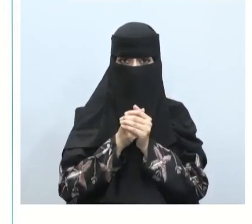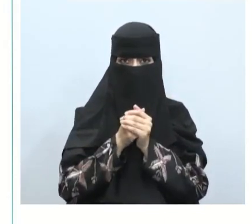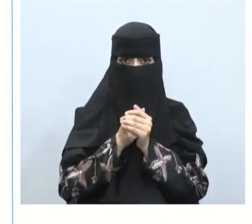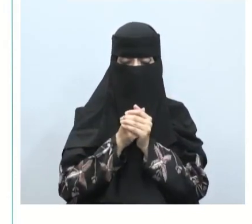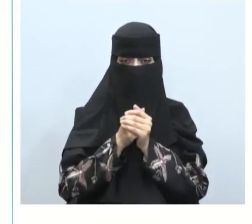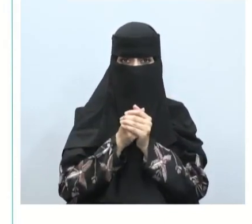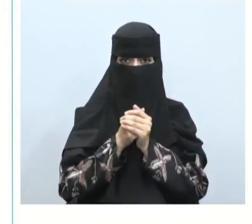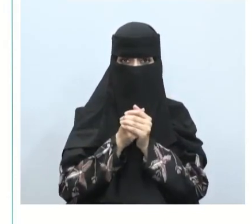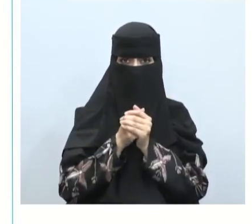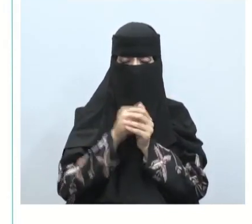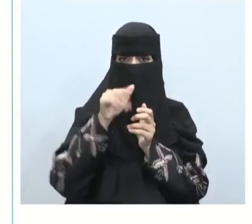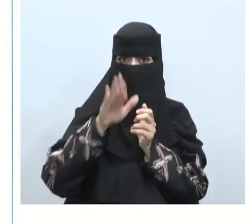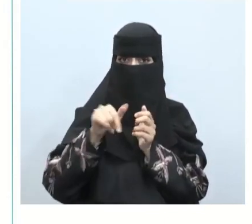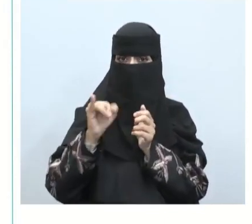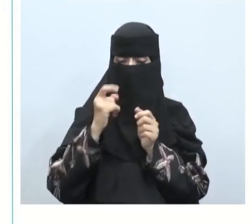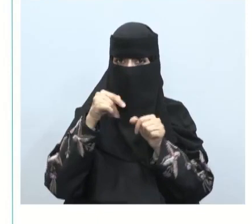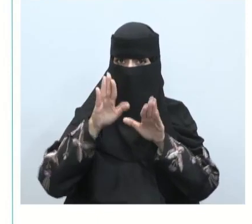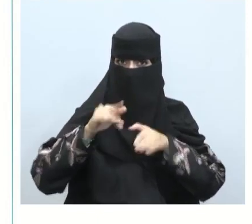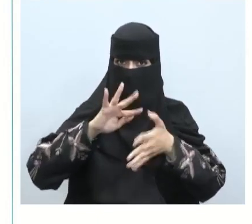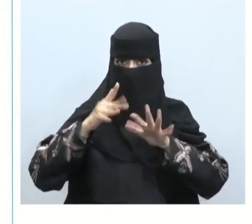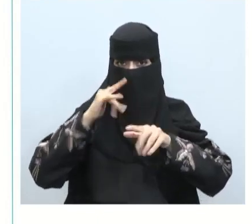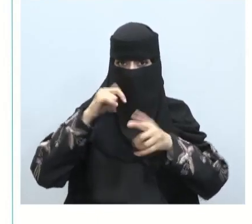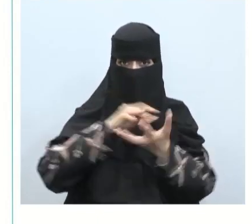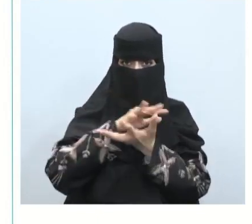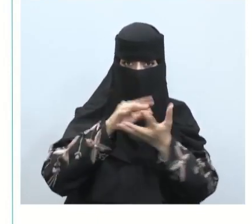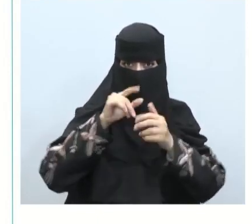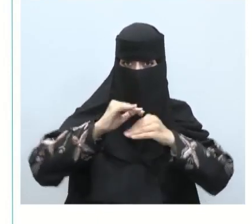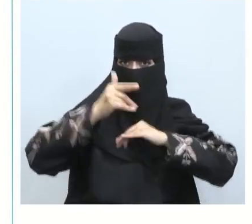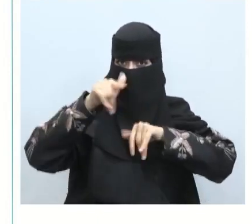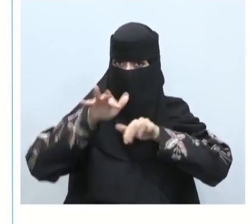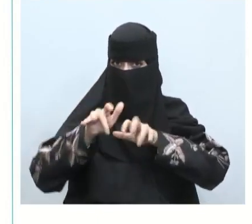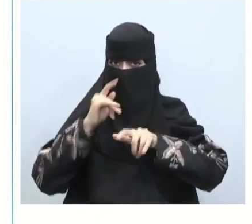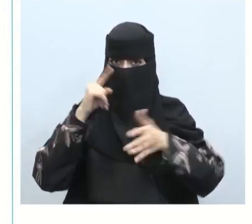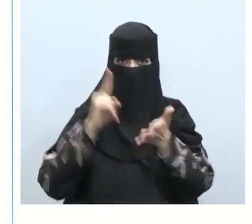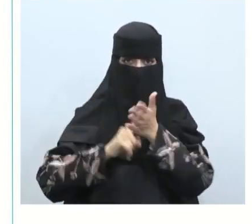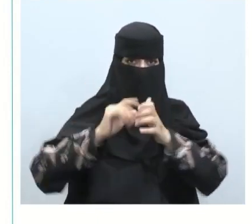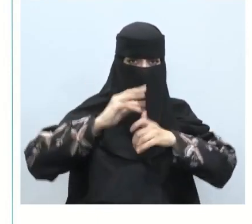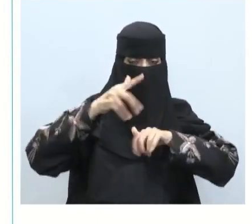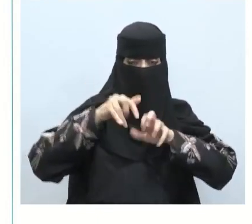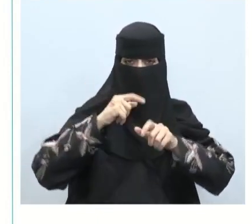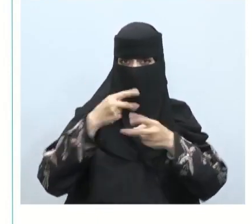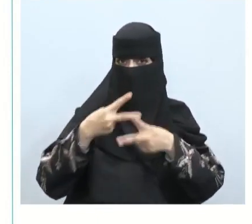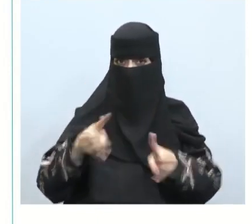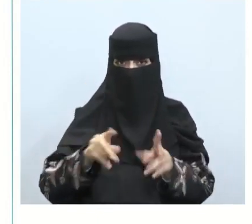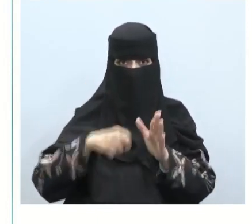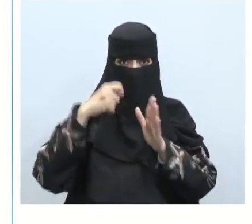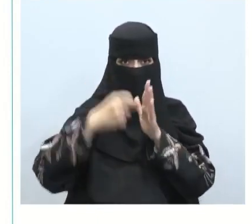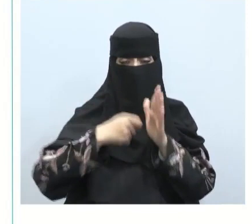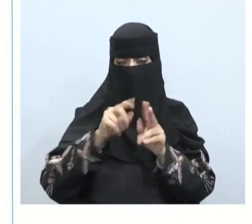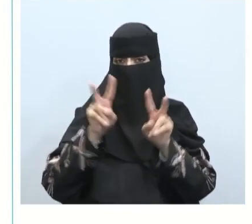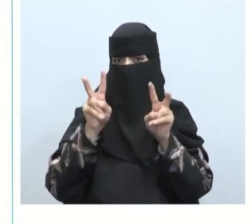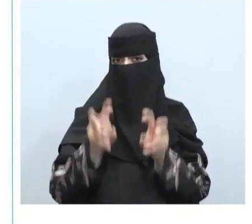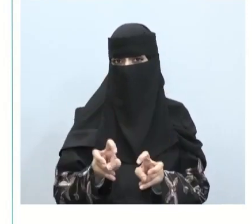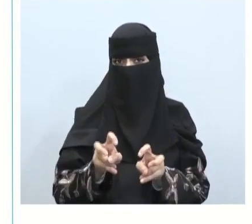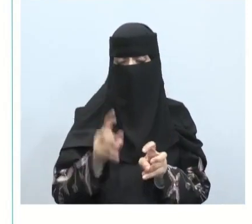المشكله ايضا من الحالات التي قد تواجهها محاسبك ان الحاسب لا يبدا التشغيل